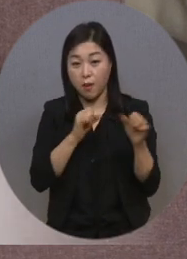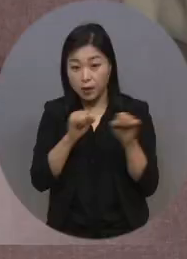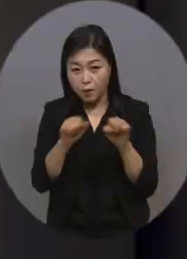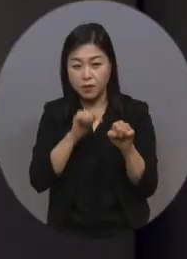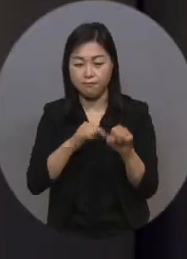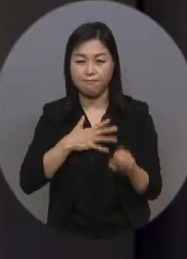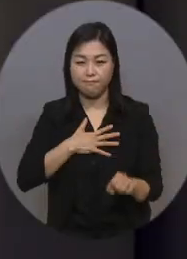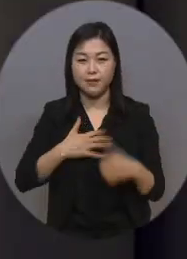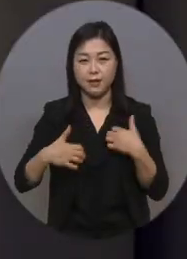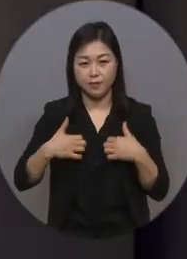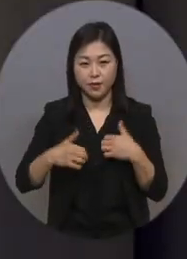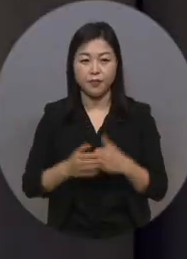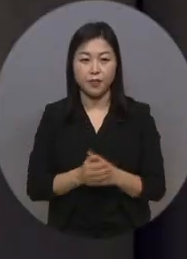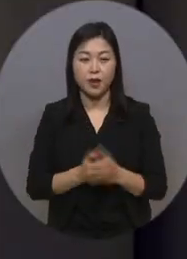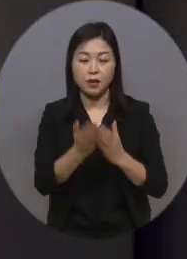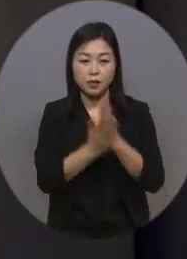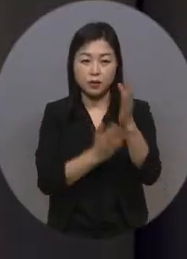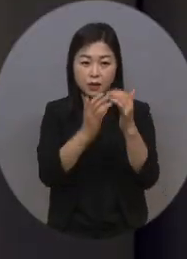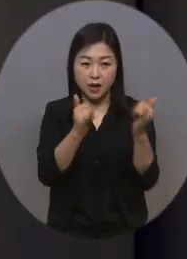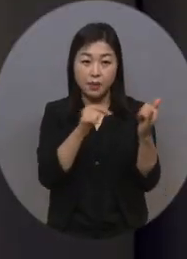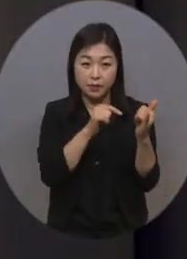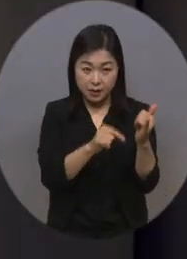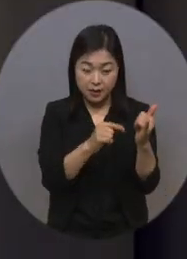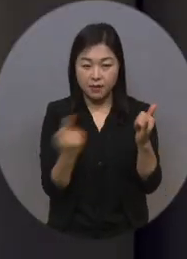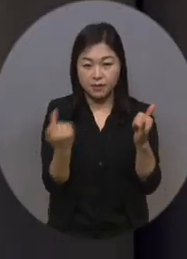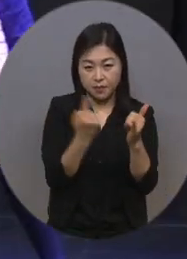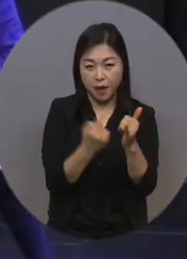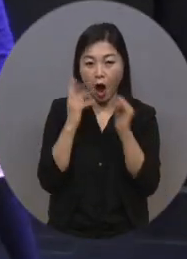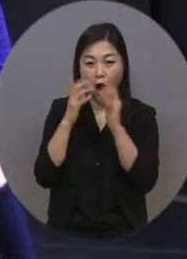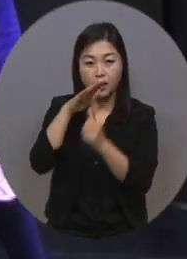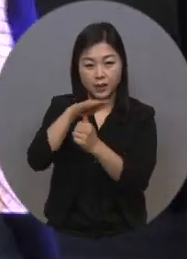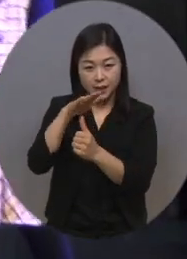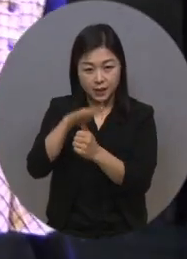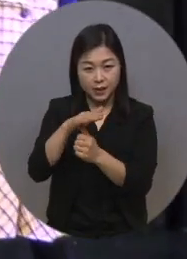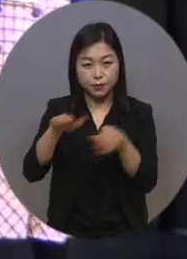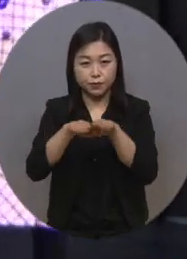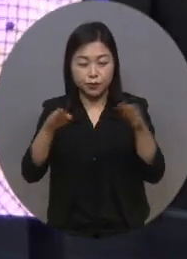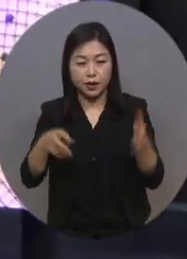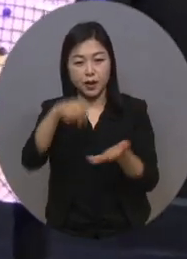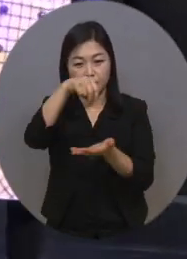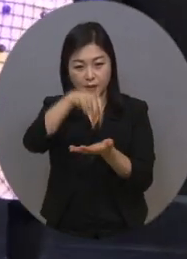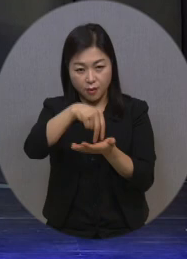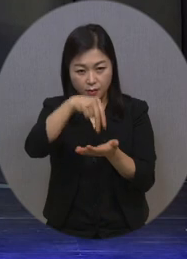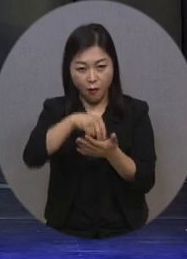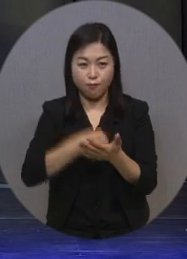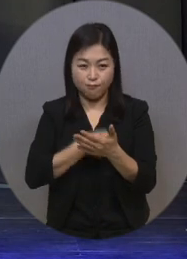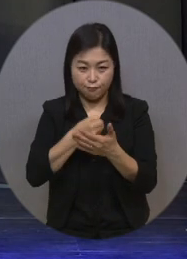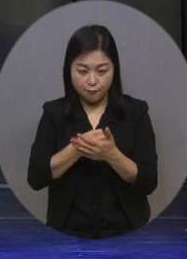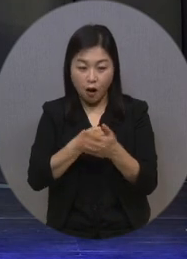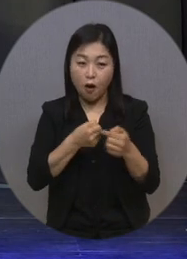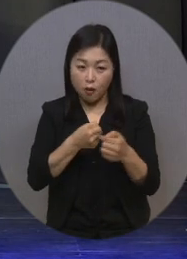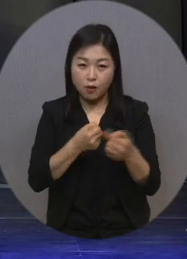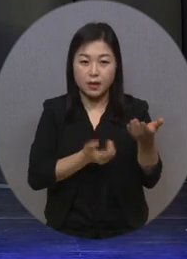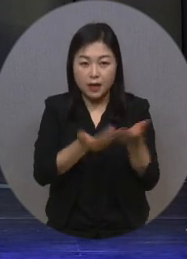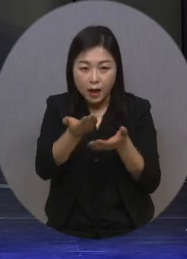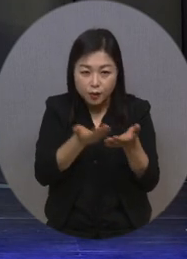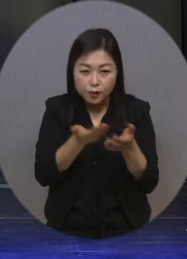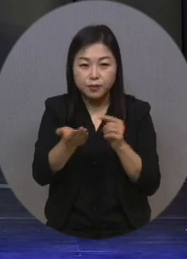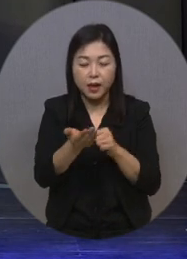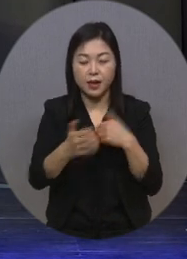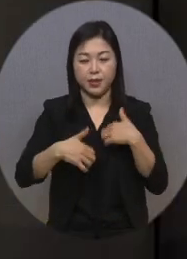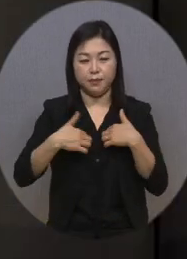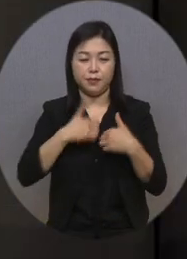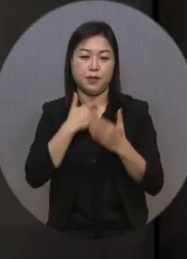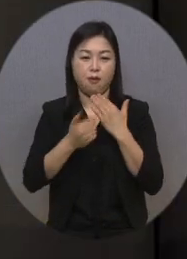뿌듯했어요. 전문 예술가들의 자리에 함께 참여한 어린이들은 무대에 서는 용기로 나눔의 기쁨을 실천하는 시간이